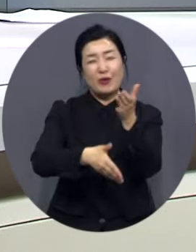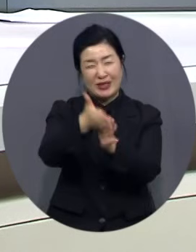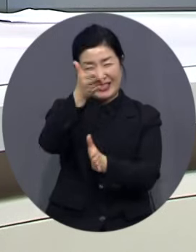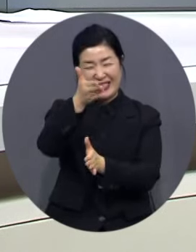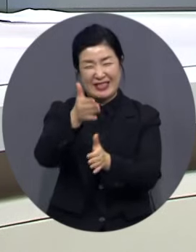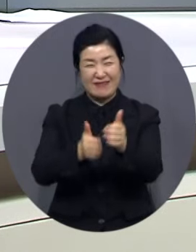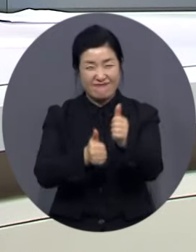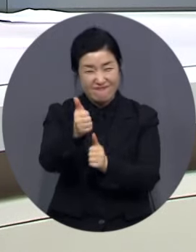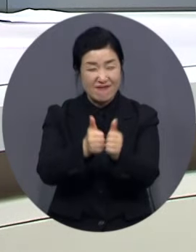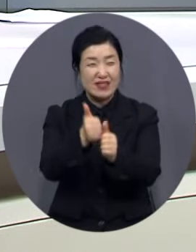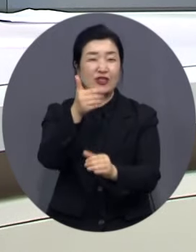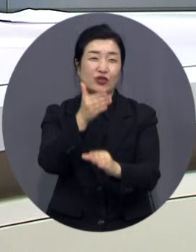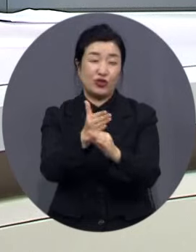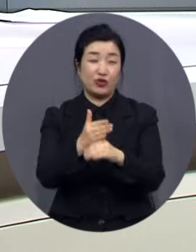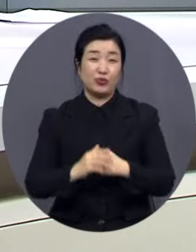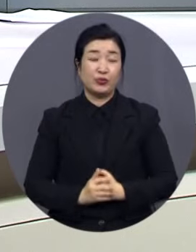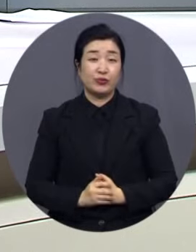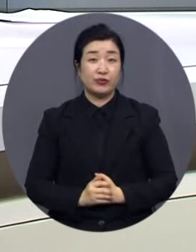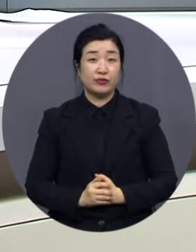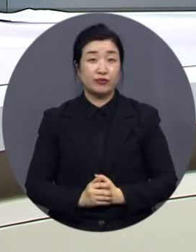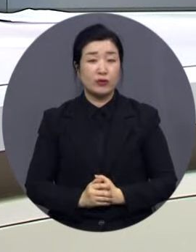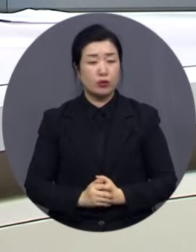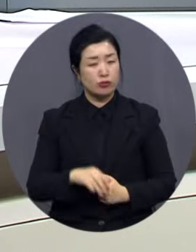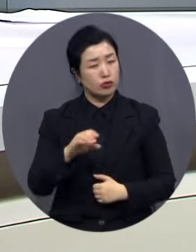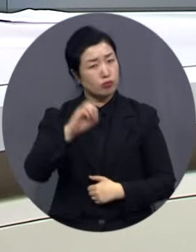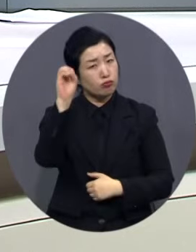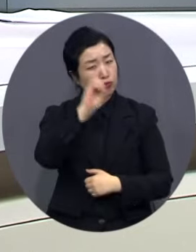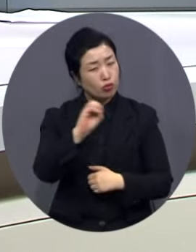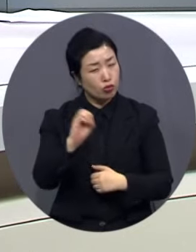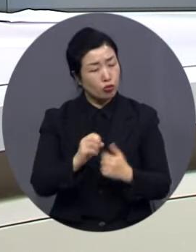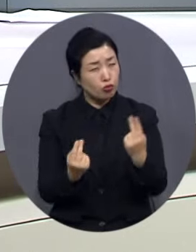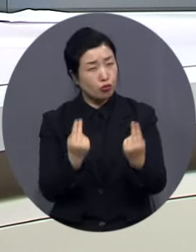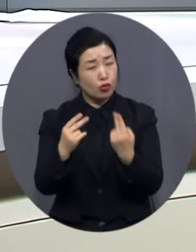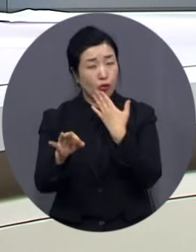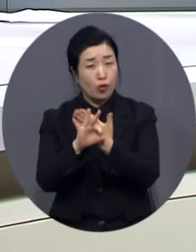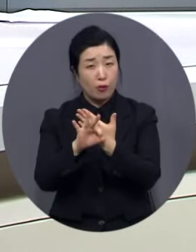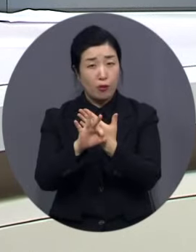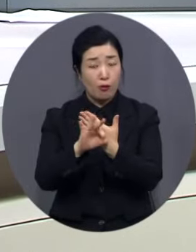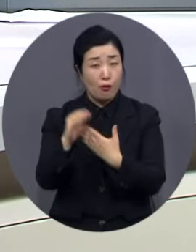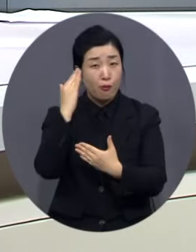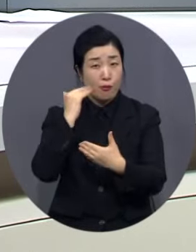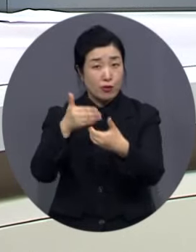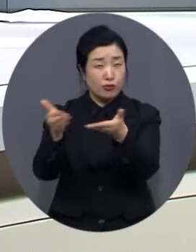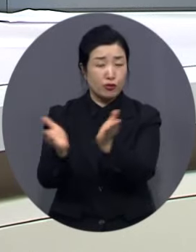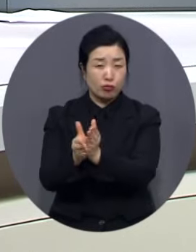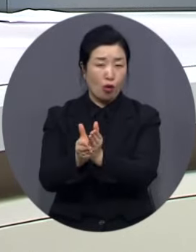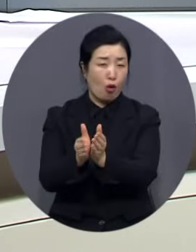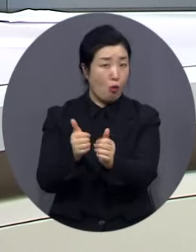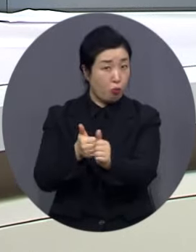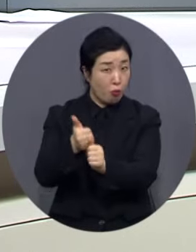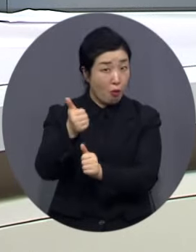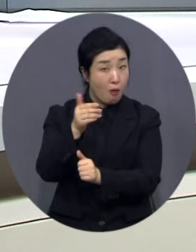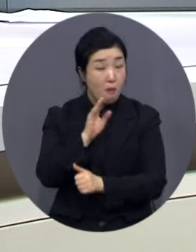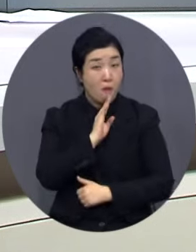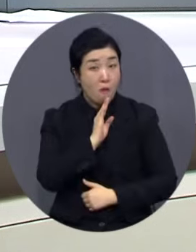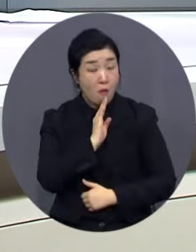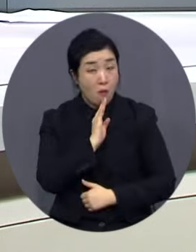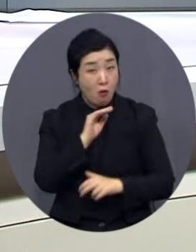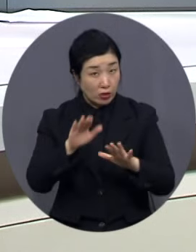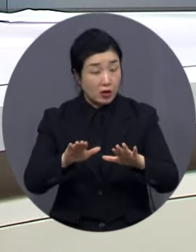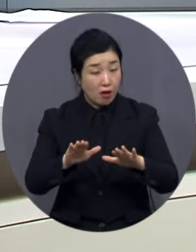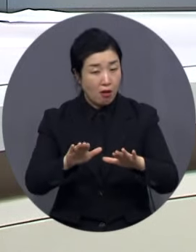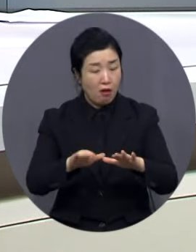있습니다 자 그러면 지금 나온 수치들 보면은 일단 제주에서는 더불어민주당 후보들이 모두 우세한 상황이고네